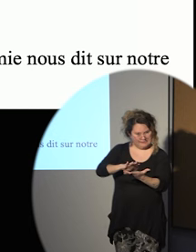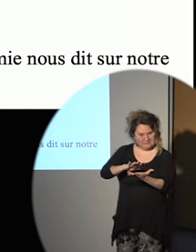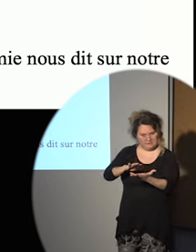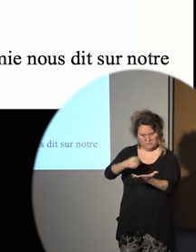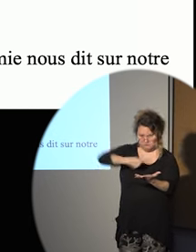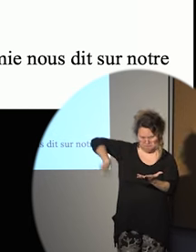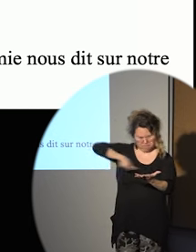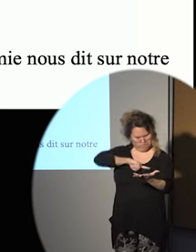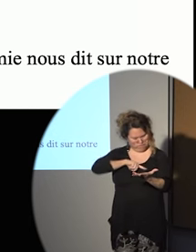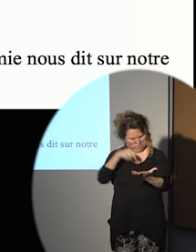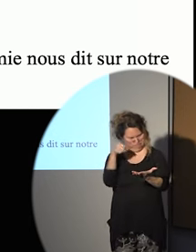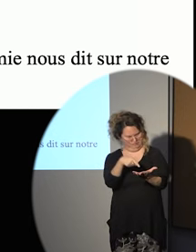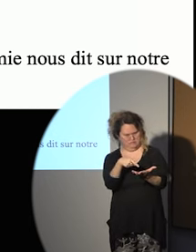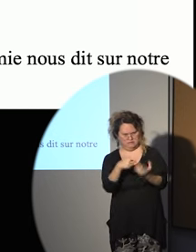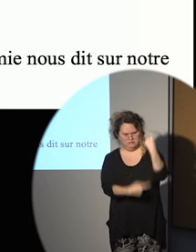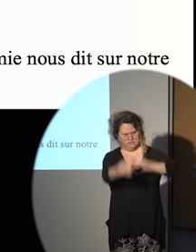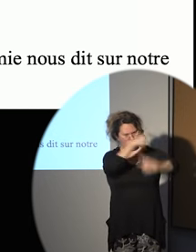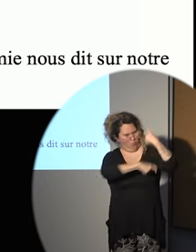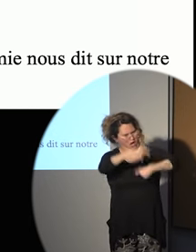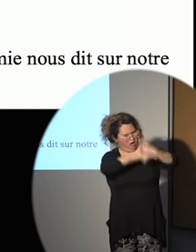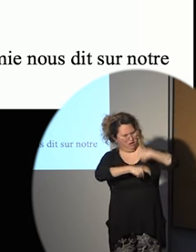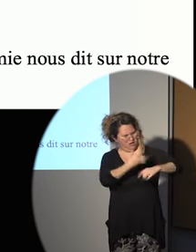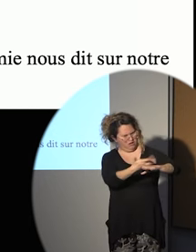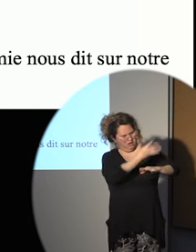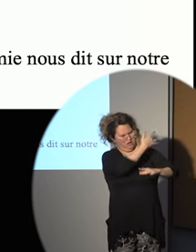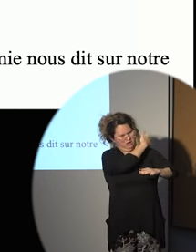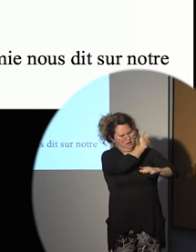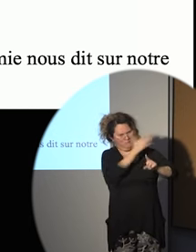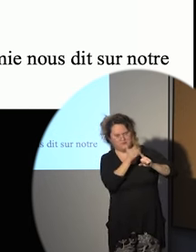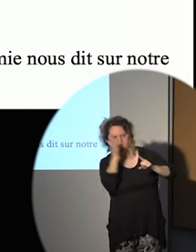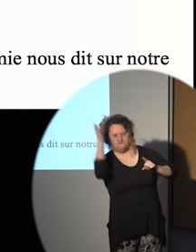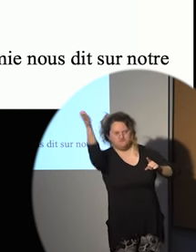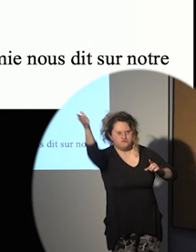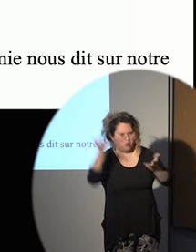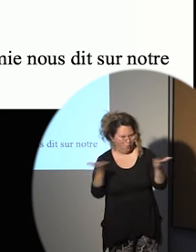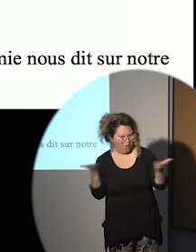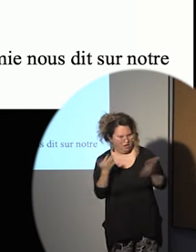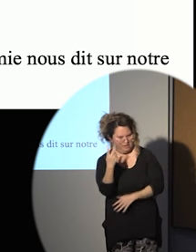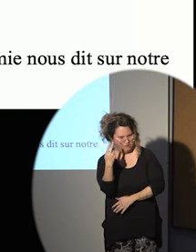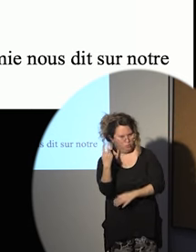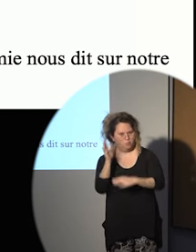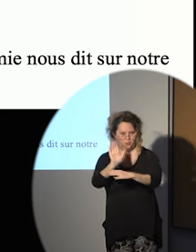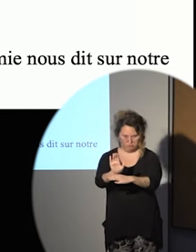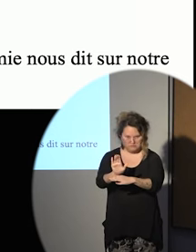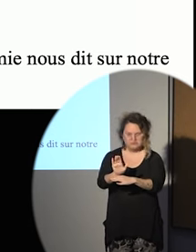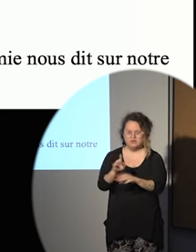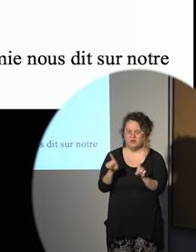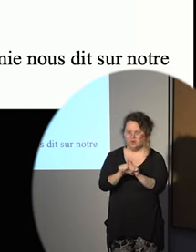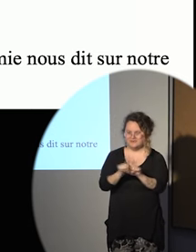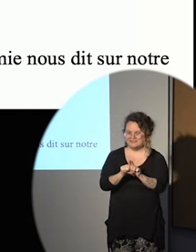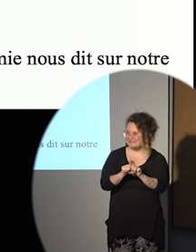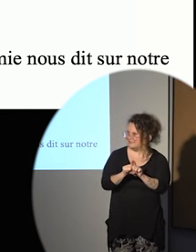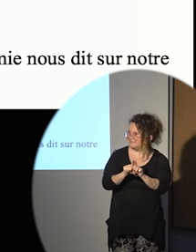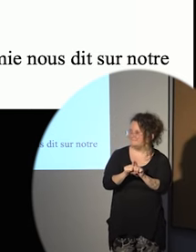avenir? Et un petit scoop aussi, qui est très récent, c'est une découverte qu'on a faite juste à la